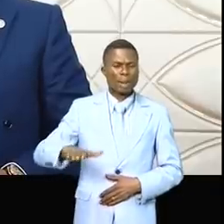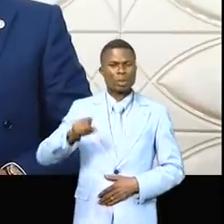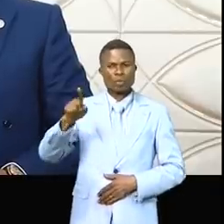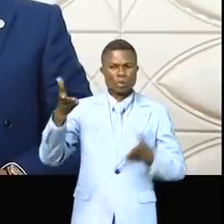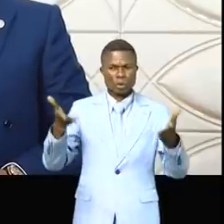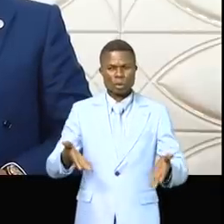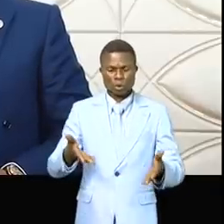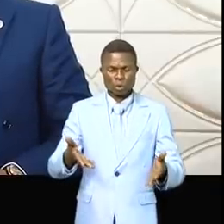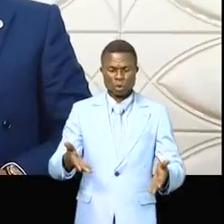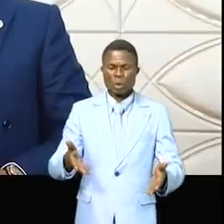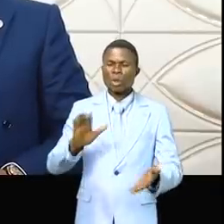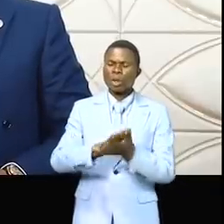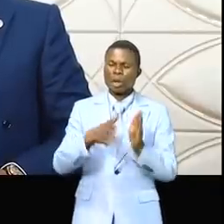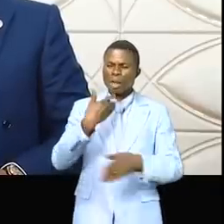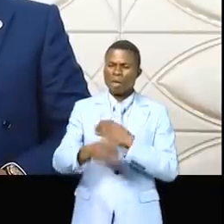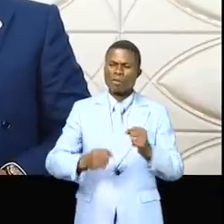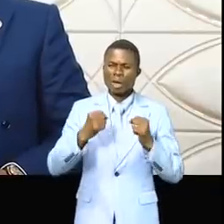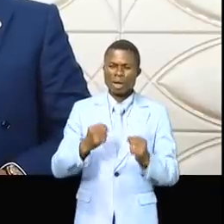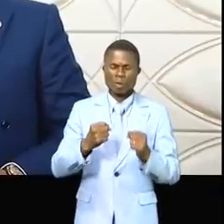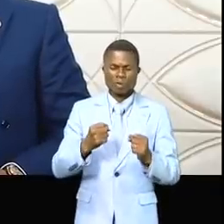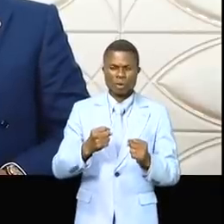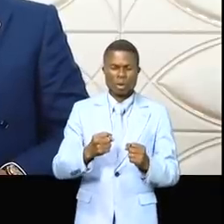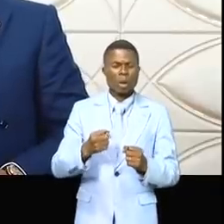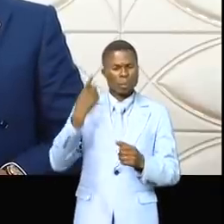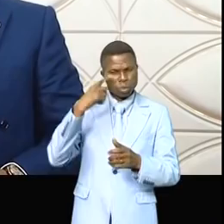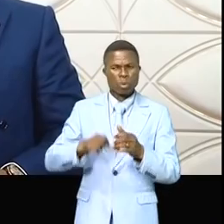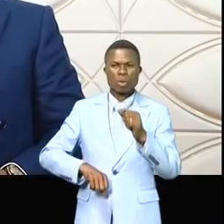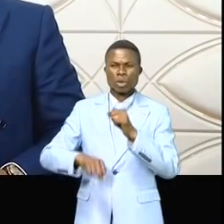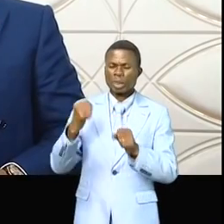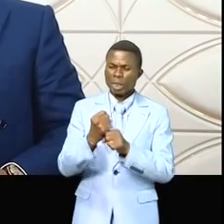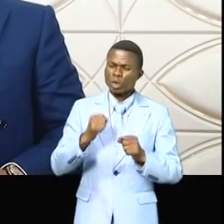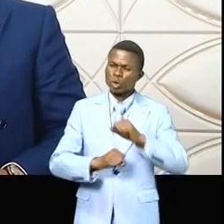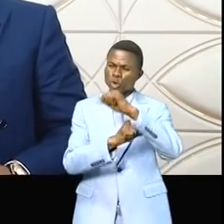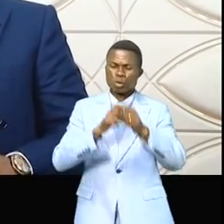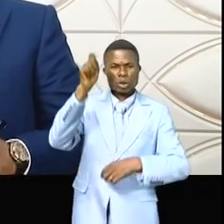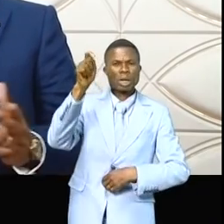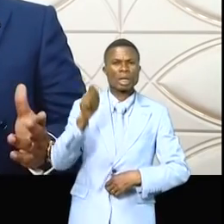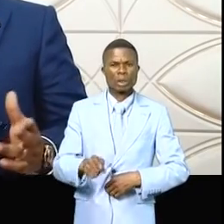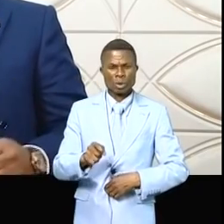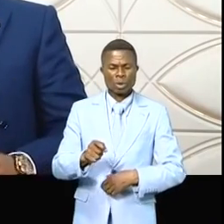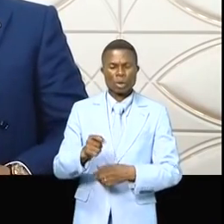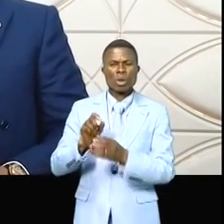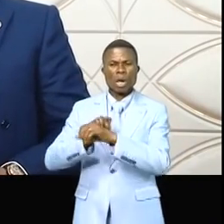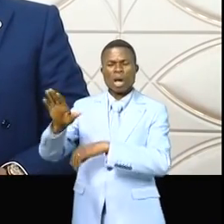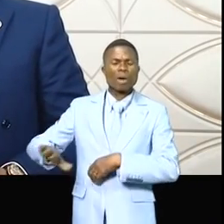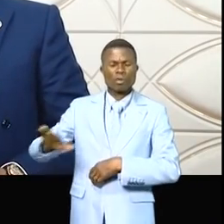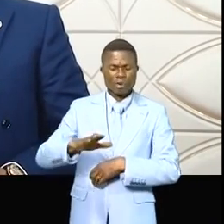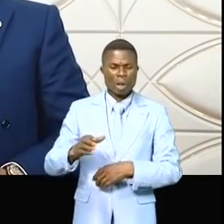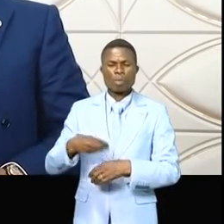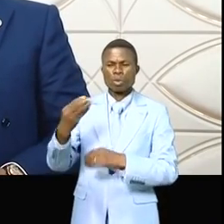une mobilisation totale pour faire front avec nos forces armées déployées pour sécuriser notre